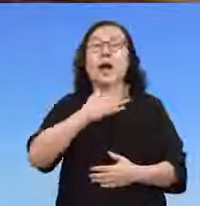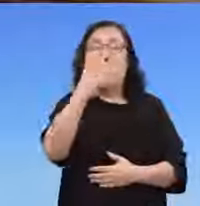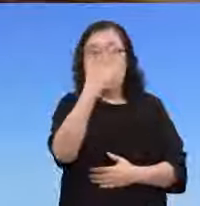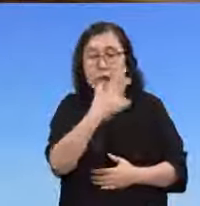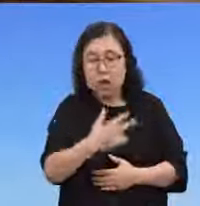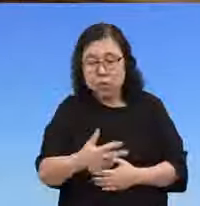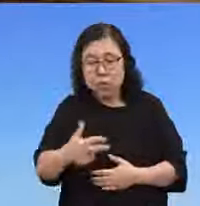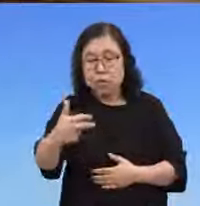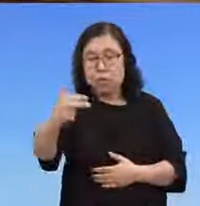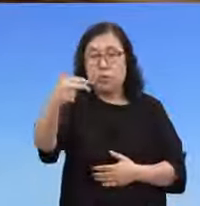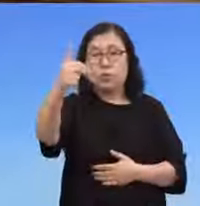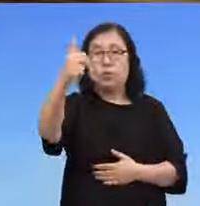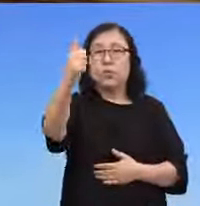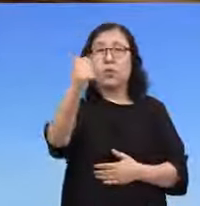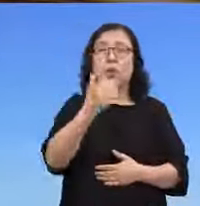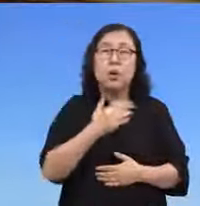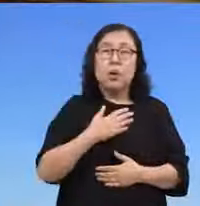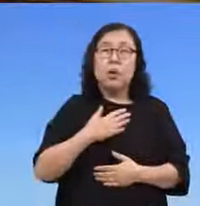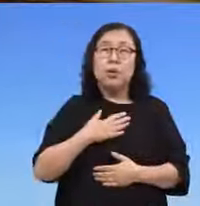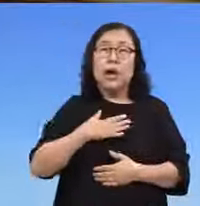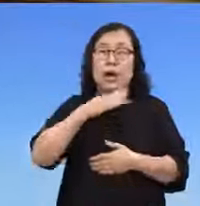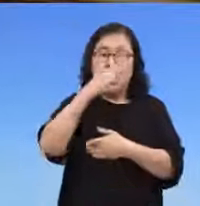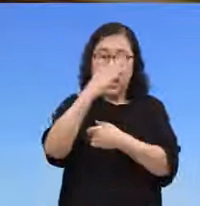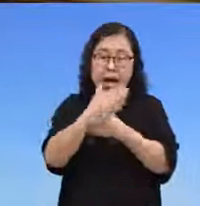나의 주, 나의 하나님.